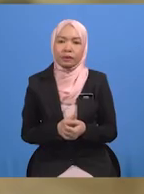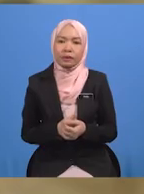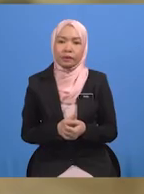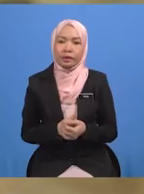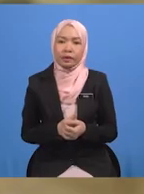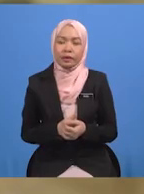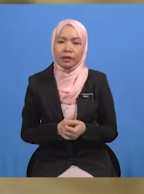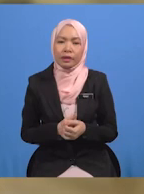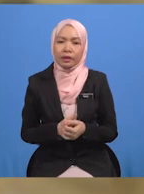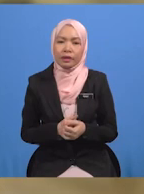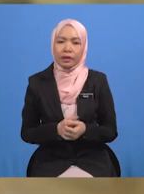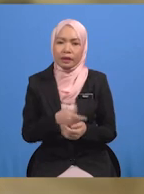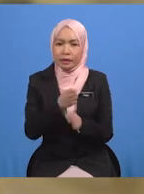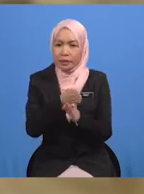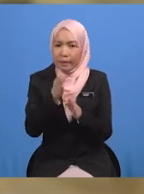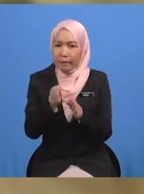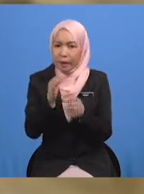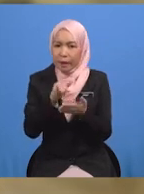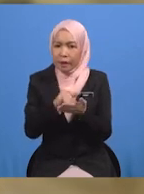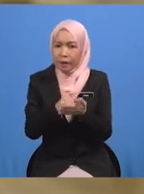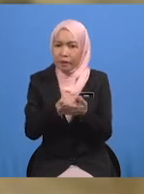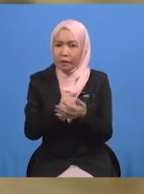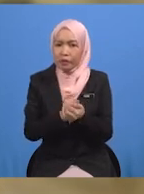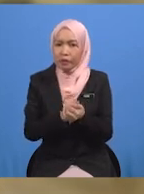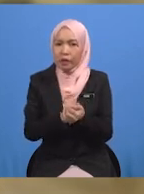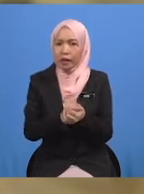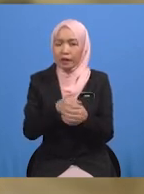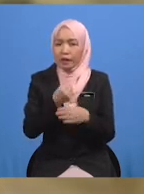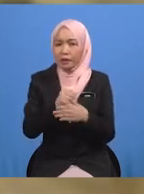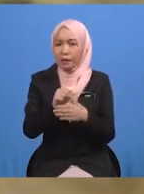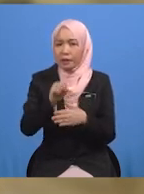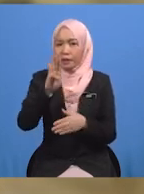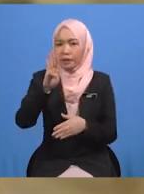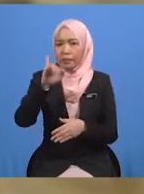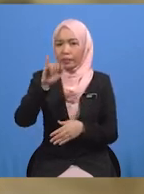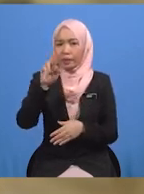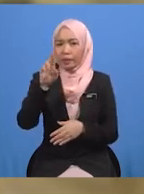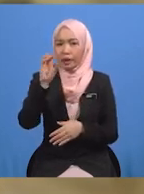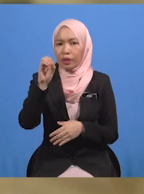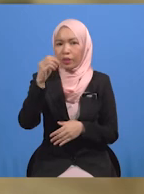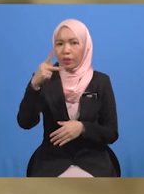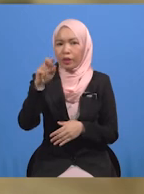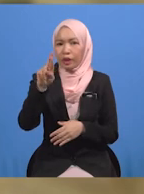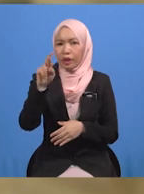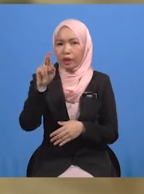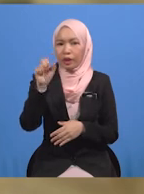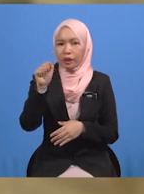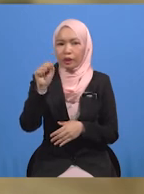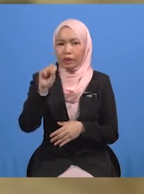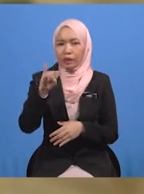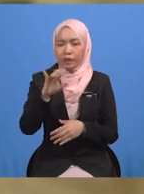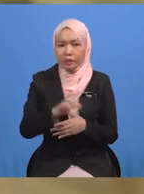Di samping itu, kebergantungan sistem birokrasi kepada golongan pemerintah juga telah